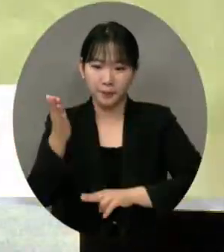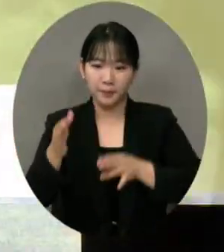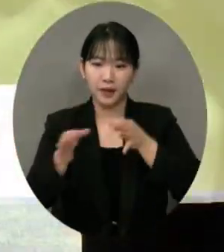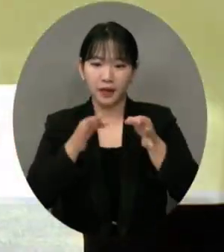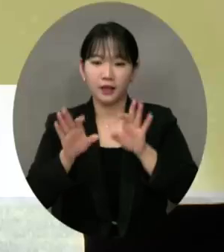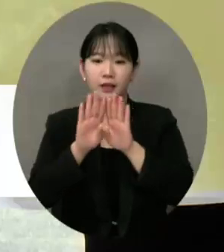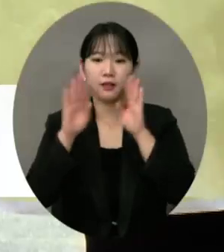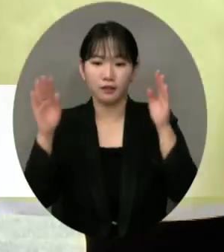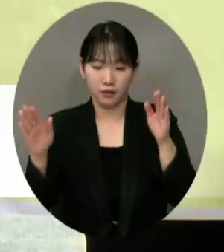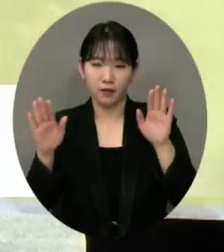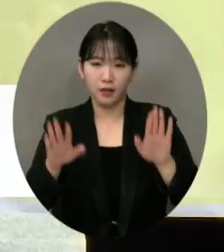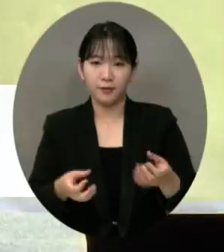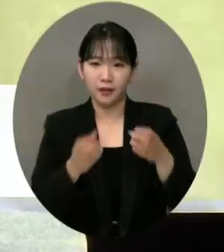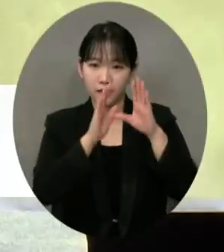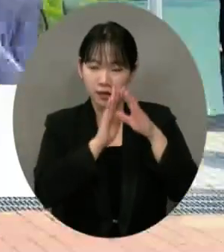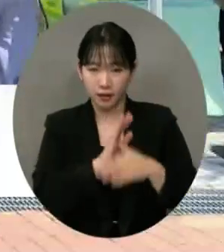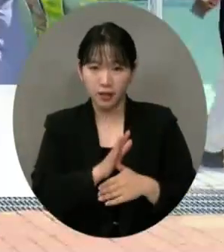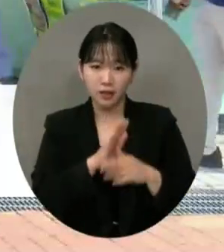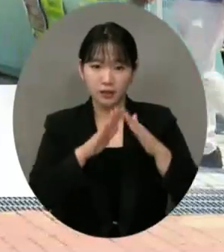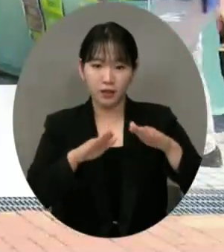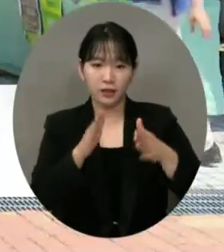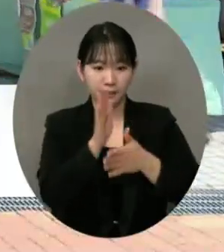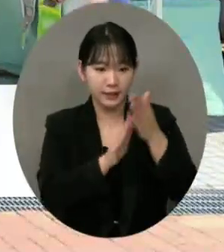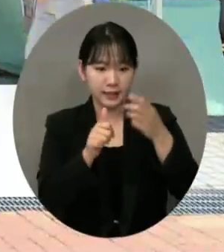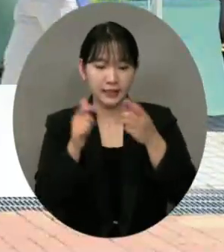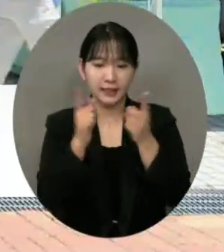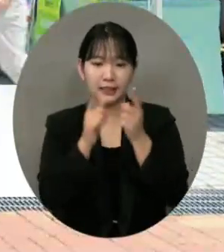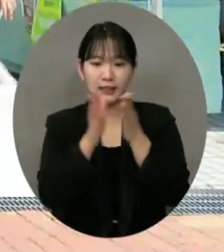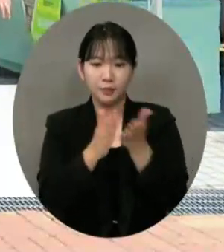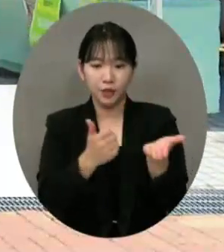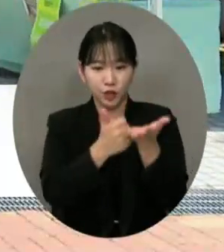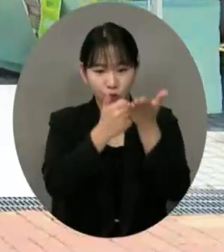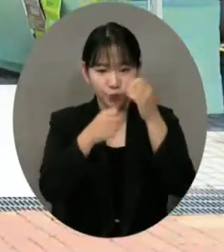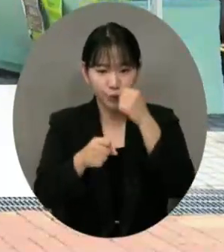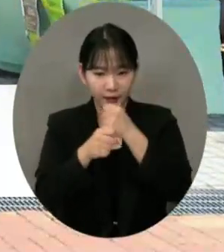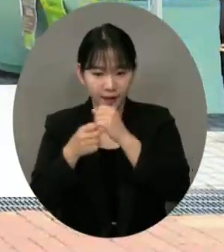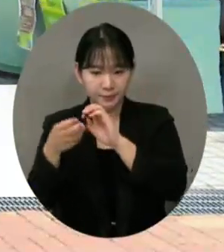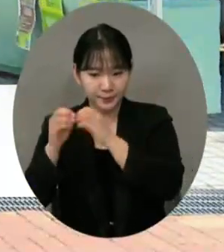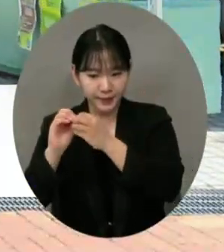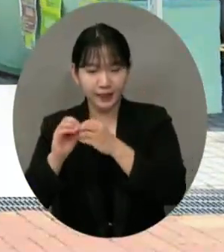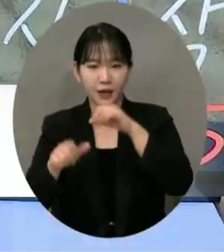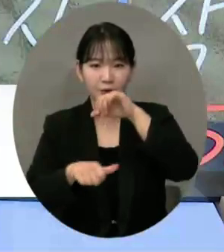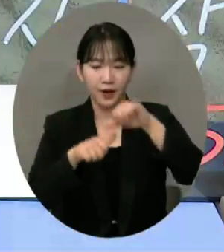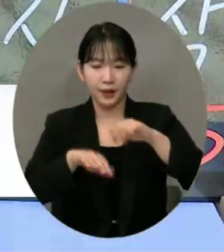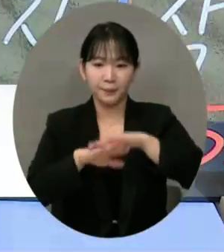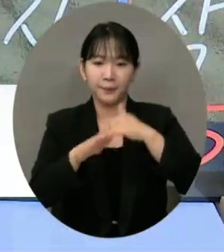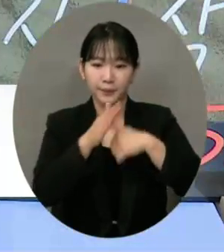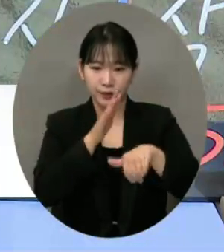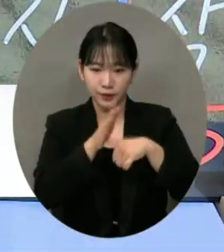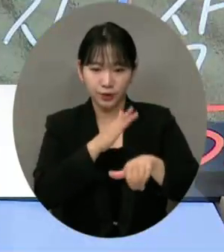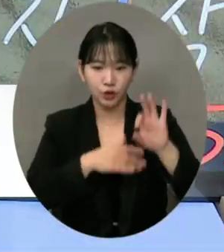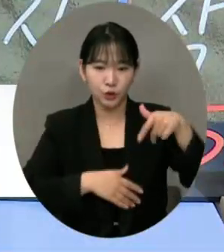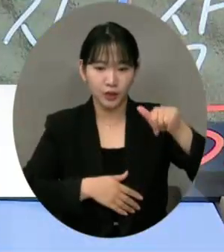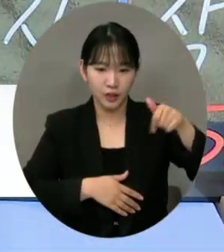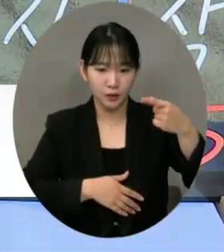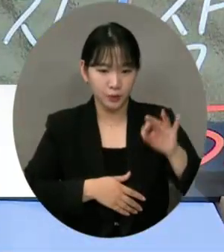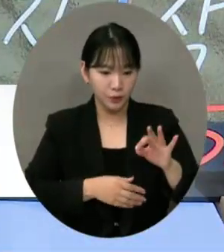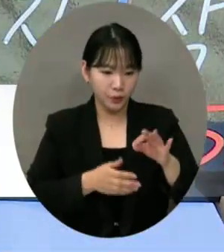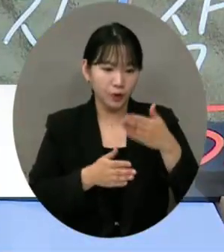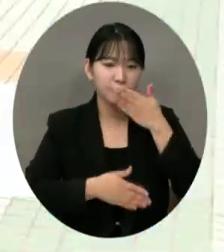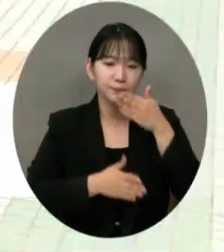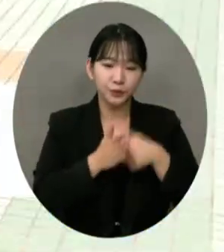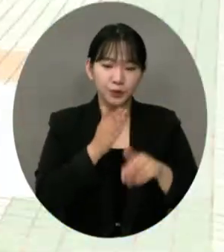열립니다 이번 행사에서는 전남 시군에서 직접 생산하고 가공한 친환경 농산물과 유기농 가공 10품